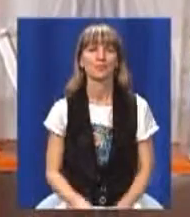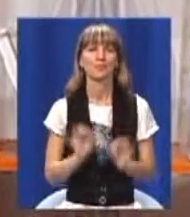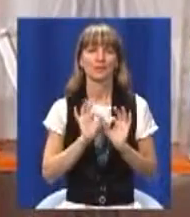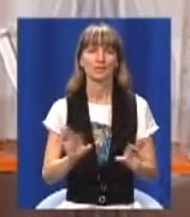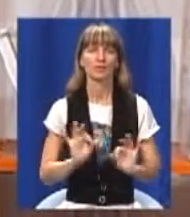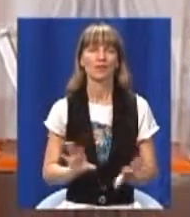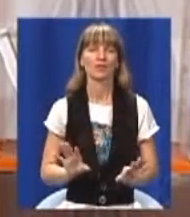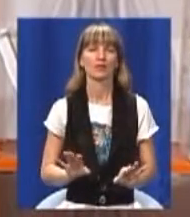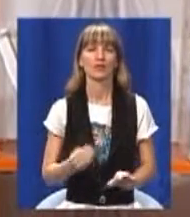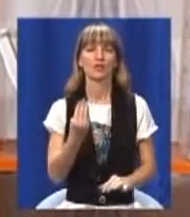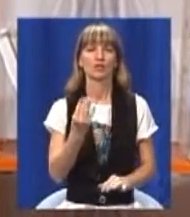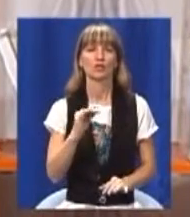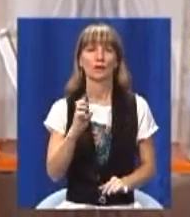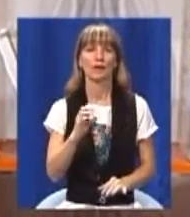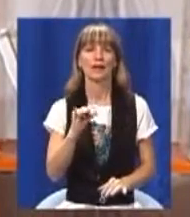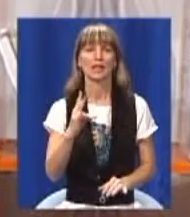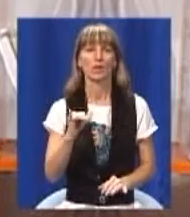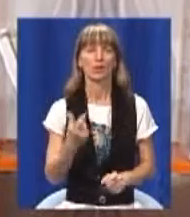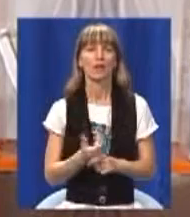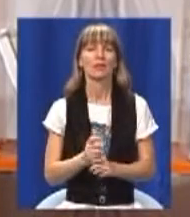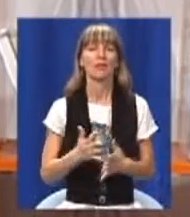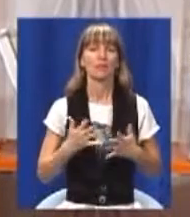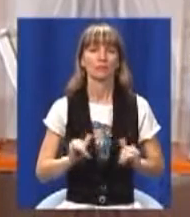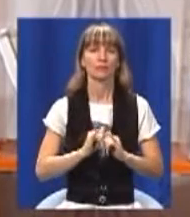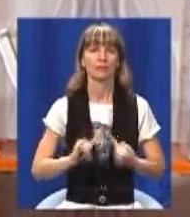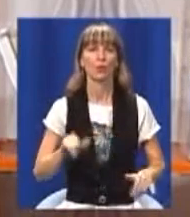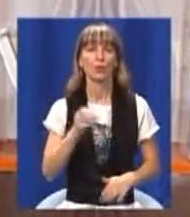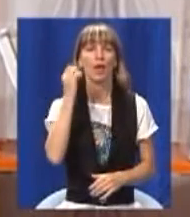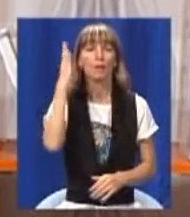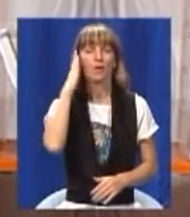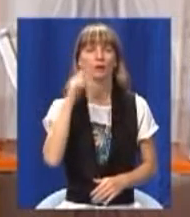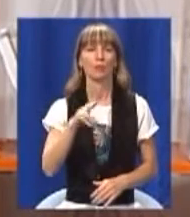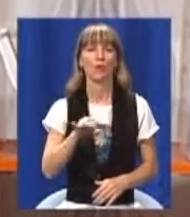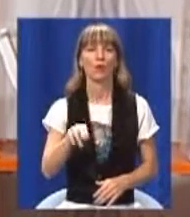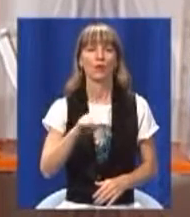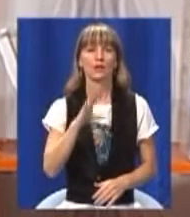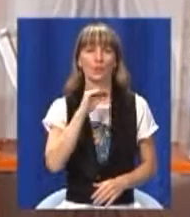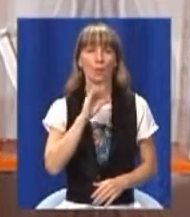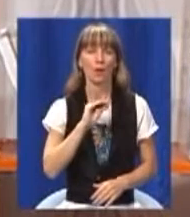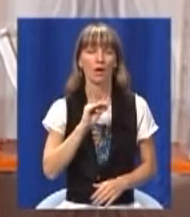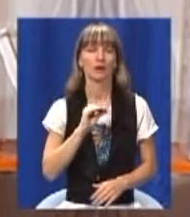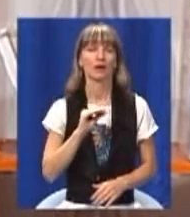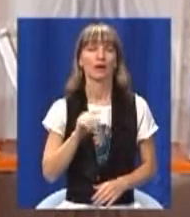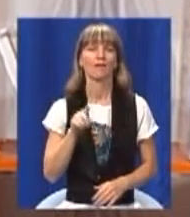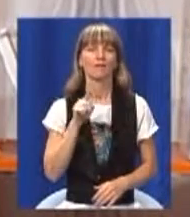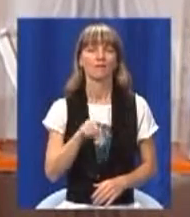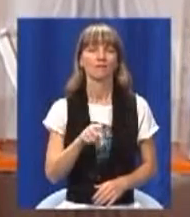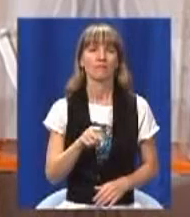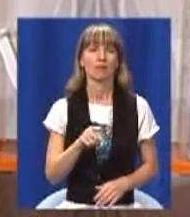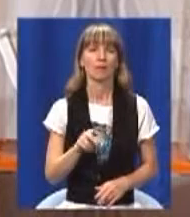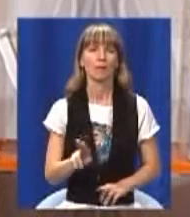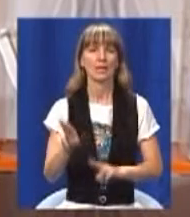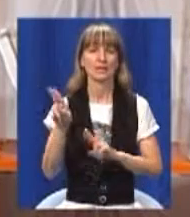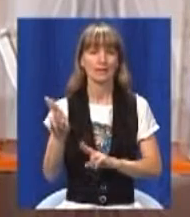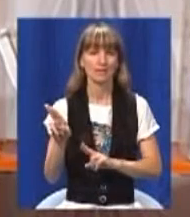Розповідай. Шибаїну – це найбільш розповсюджена у Японії порода собак. Вона взагалі-то мисливська,